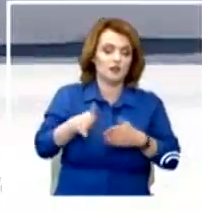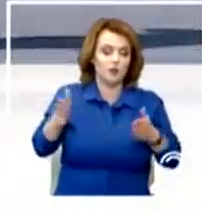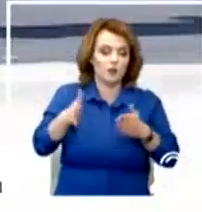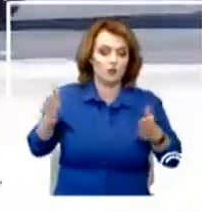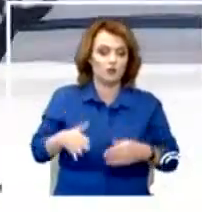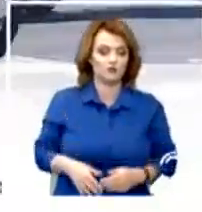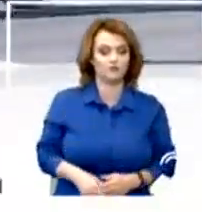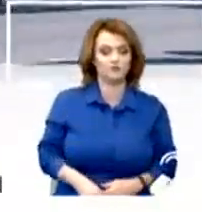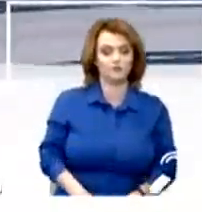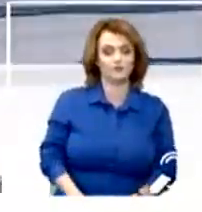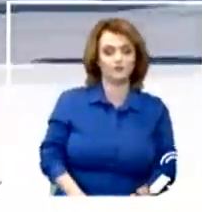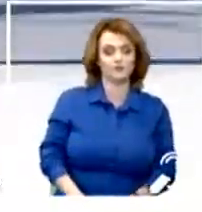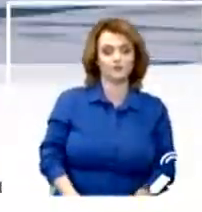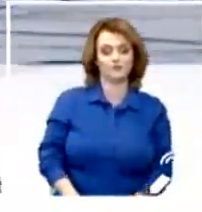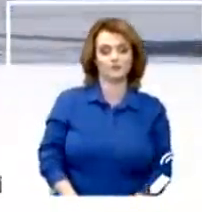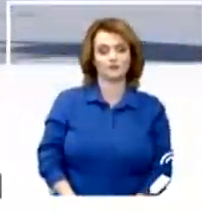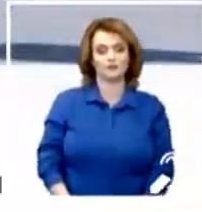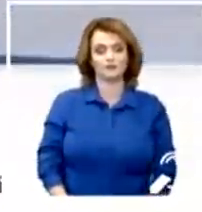multe.